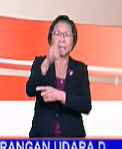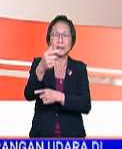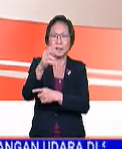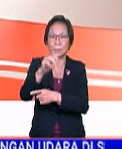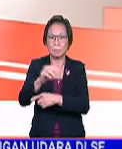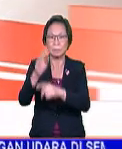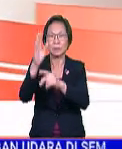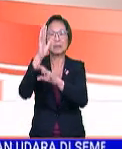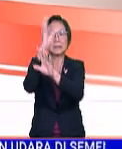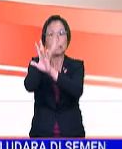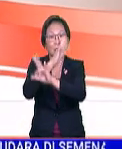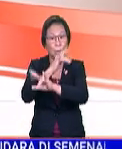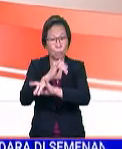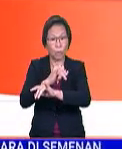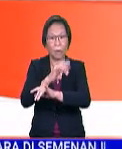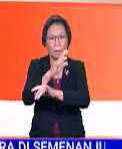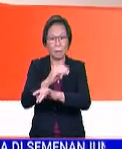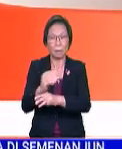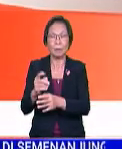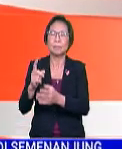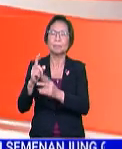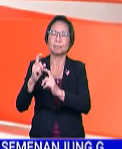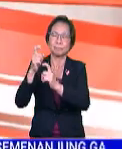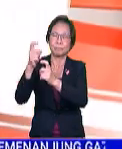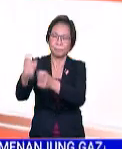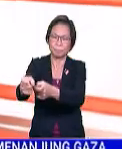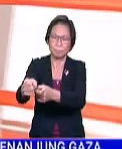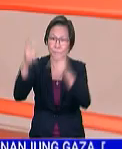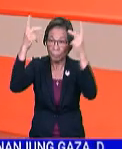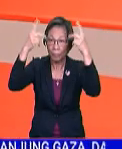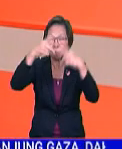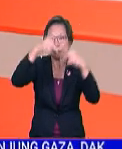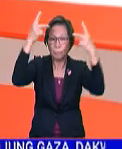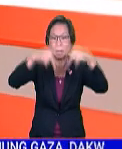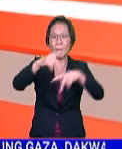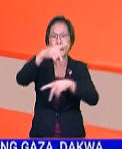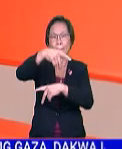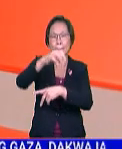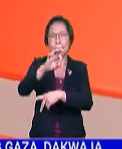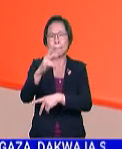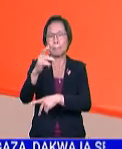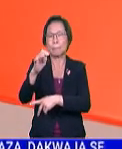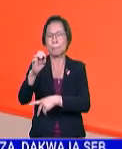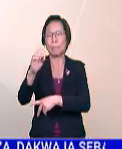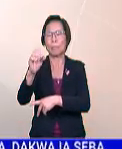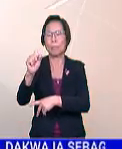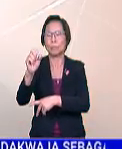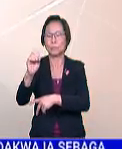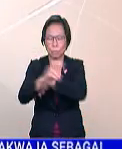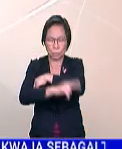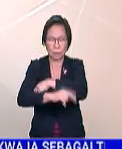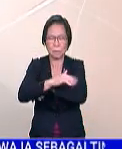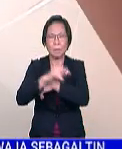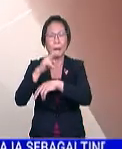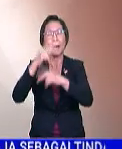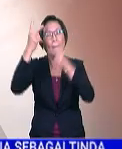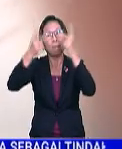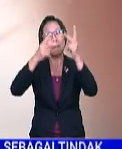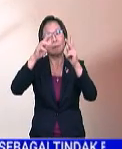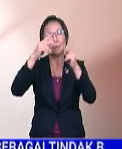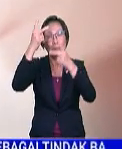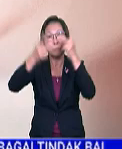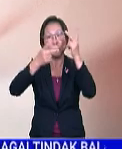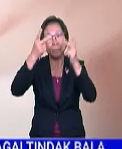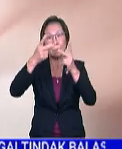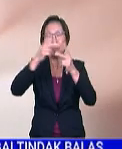Malaysia RTM Sarawak, disampaikan oleh pengarah Perkeso Negeri, Philip Sangkan, dan turut disaksikan Menteri Pelancongan, Kesenian